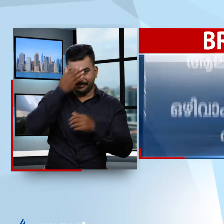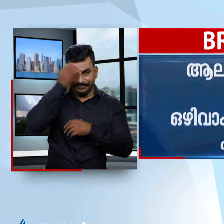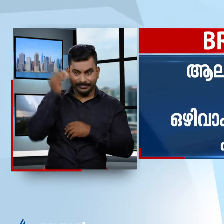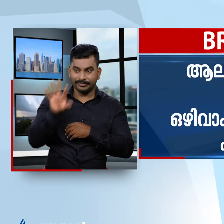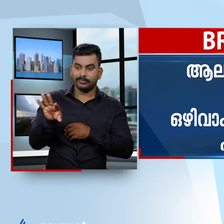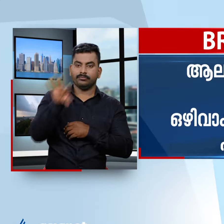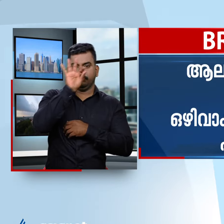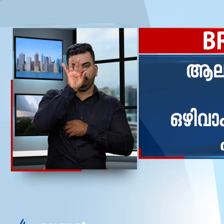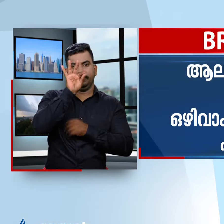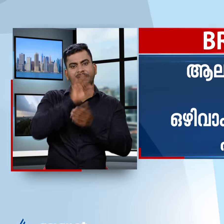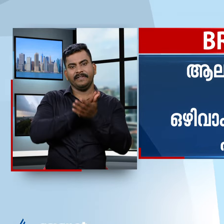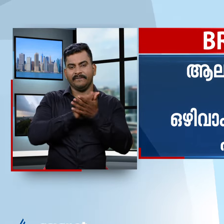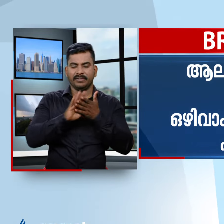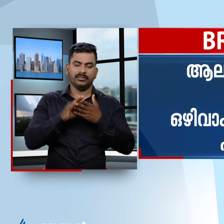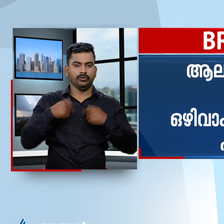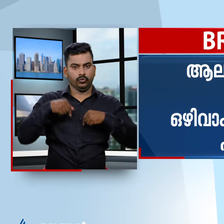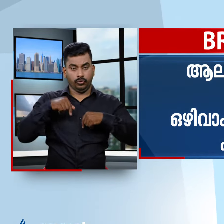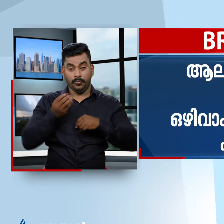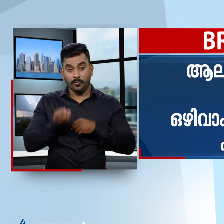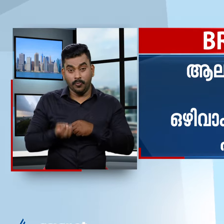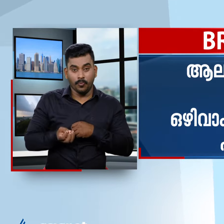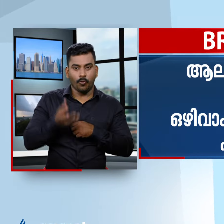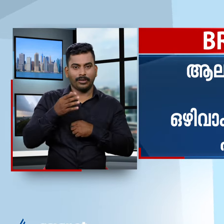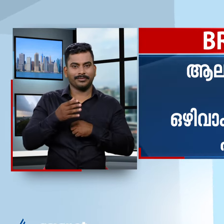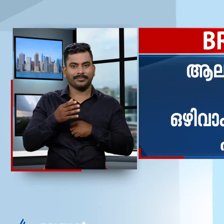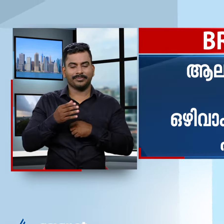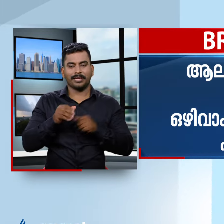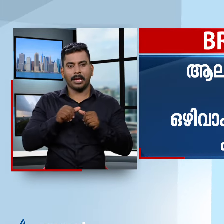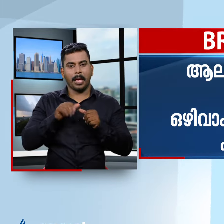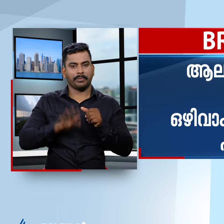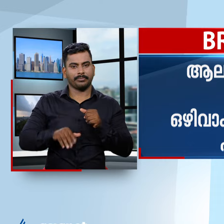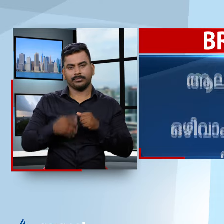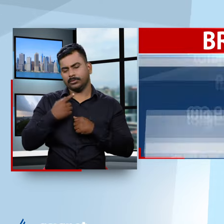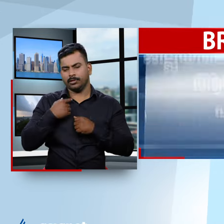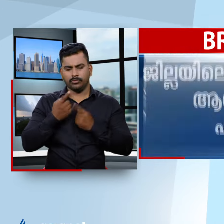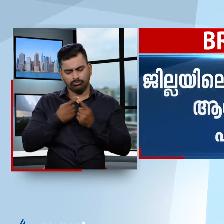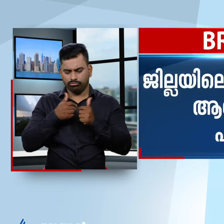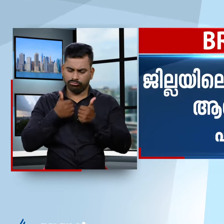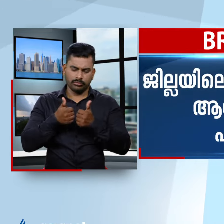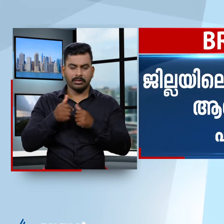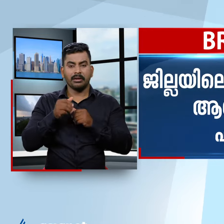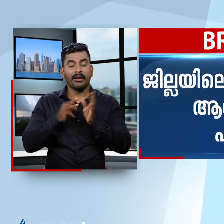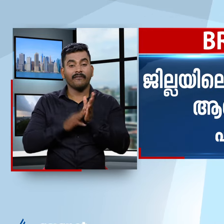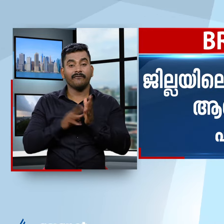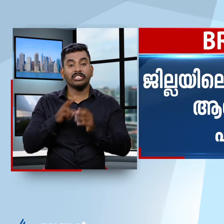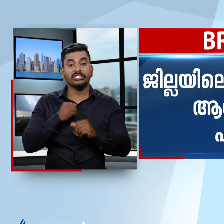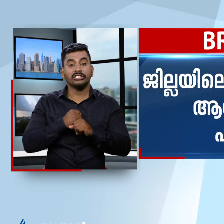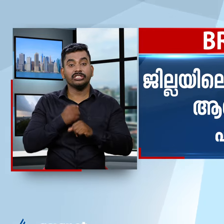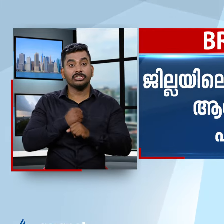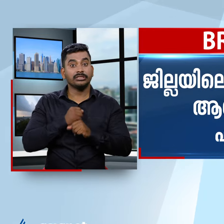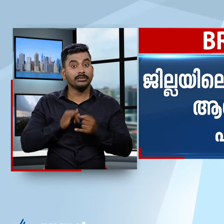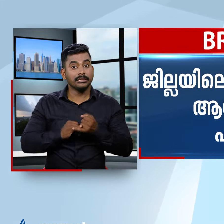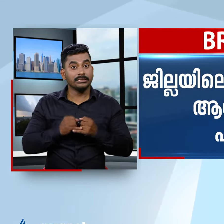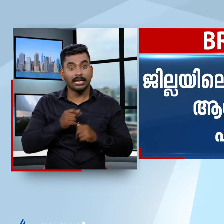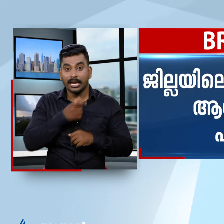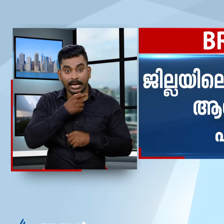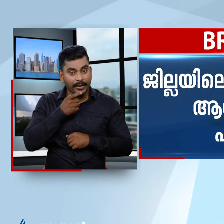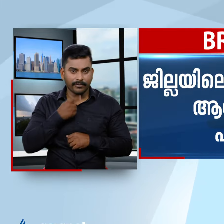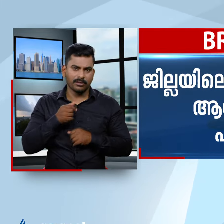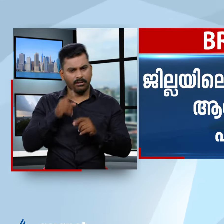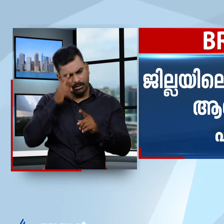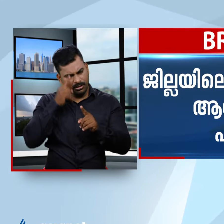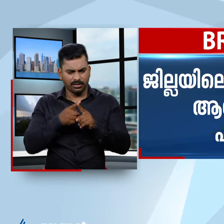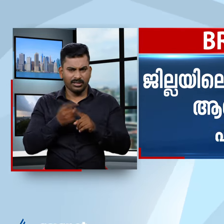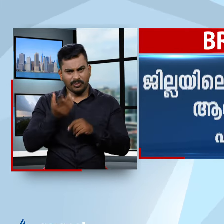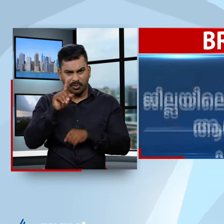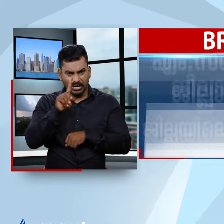പിൻവലിച്ചിരിക്കുന്നത്. ഇന്ന് രാവിലെ സി പി എം സംസ്ഥാന സെക്രട്ടറി എം വി ഗോവിന്ദന്റെ അധ്യക്ഷതയിൽ ജില്ലാ സെക്രട്ടേറിയറ്റ് ജില്ലാ കമ്മിറ്റി യോഗം